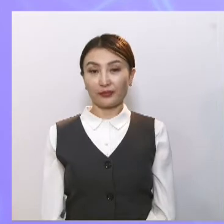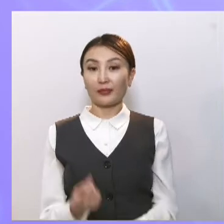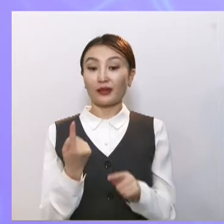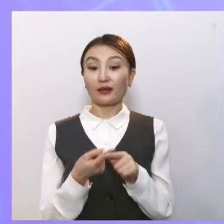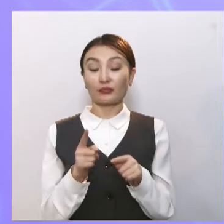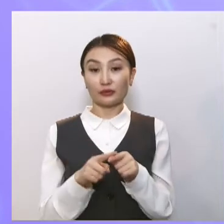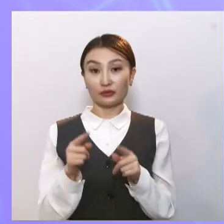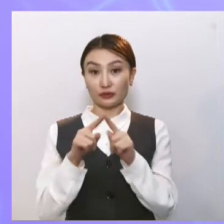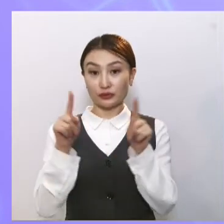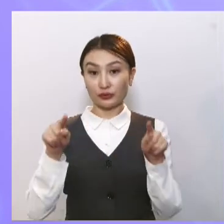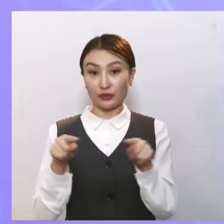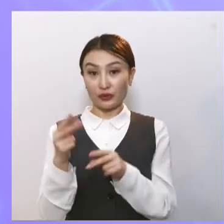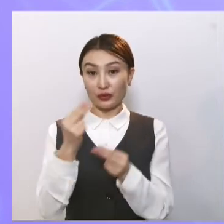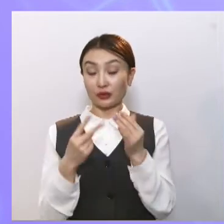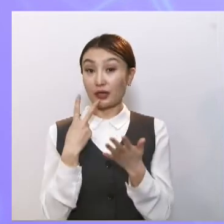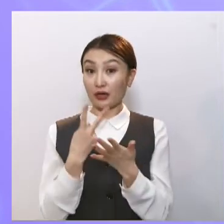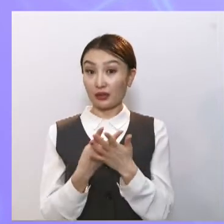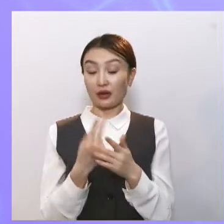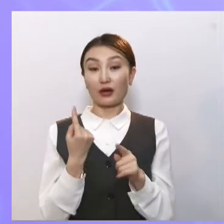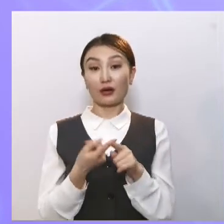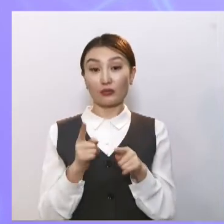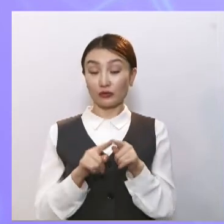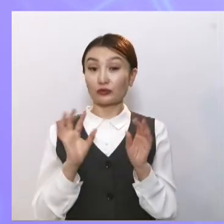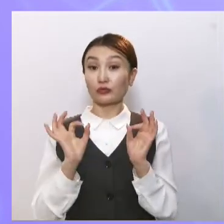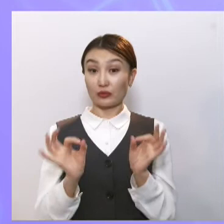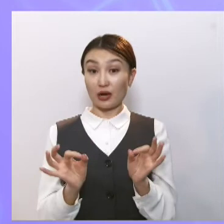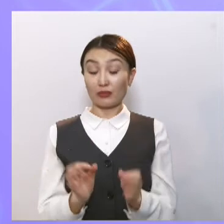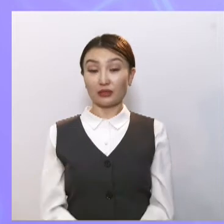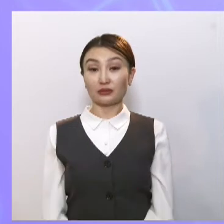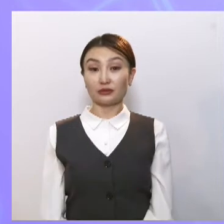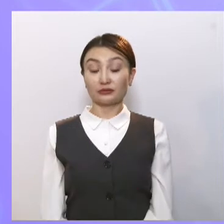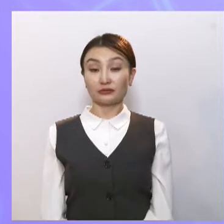Бул сүрөттөрдү карагыла. Бул туурабы?